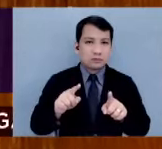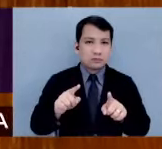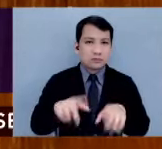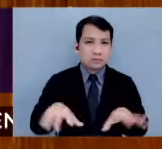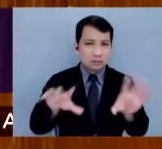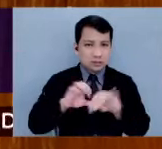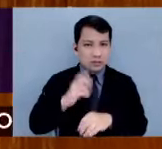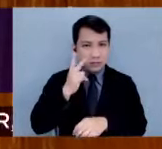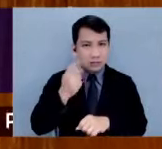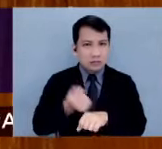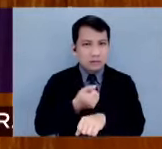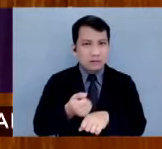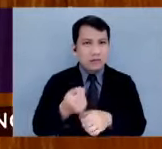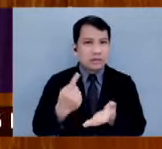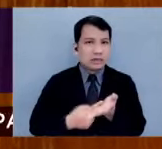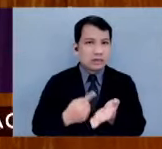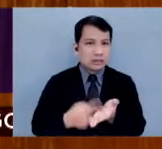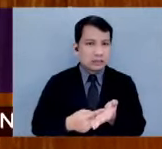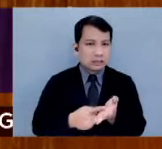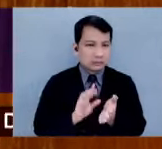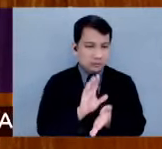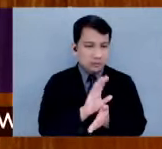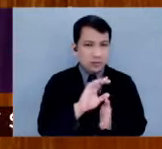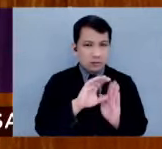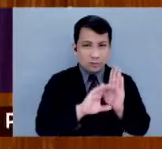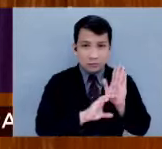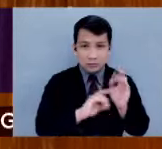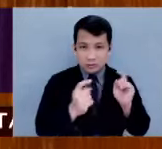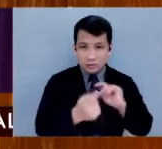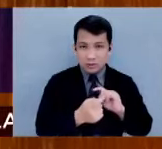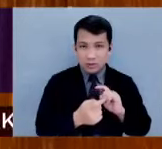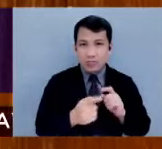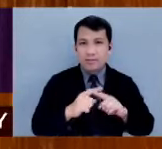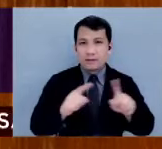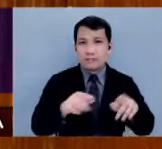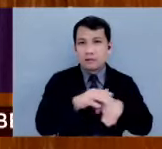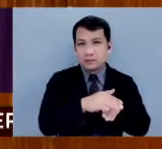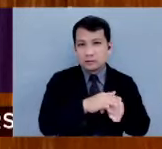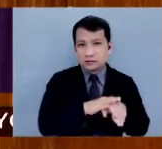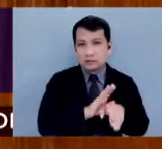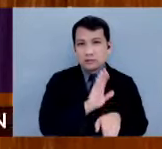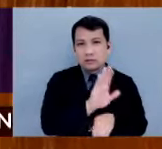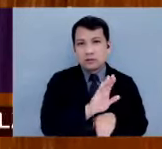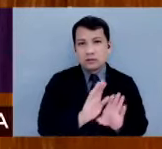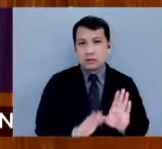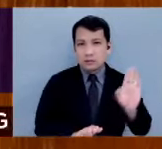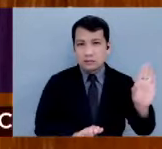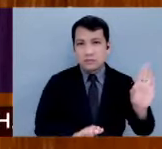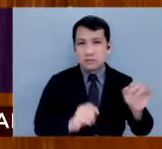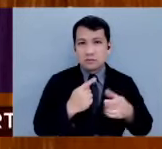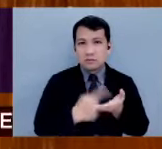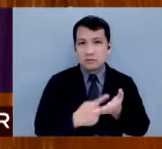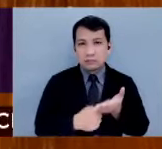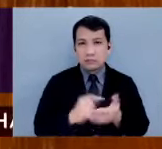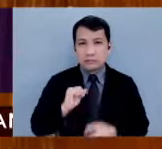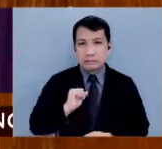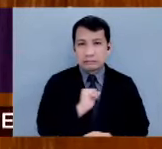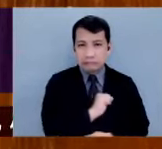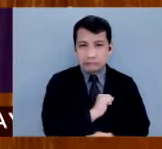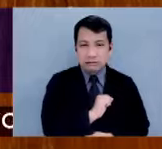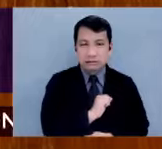nga pag-usapan ng provision na yan. Nakikita naman natin, napakabagal at parang pagong ang pagtakal nila ng RBH